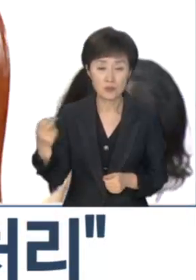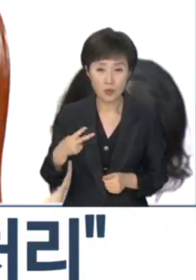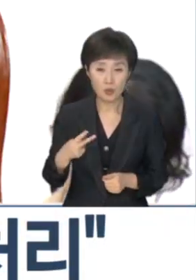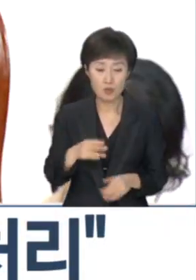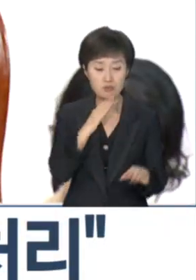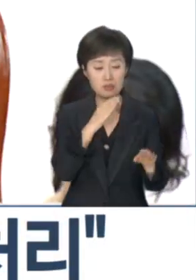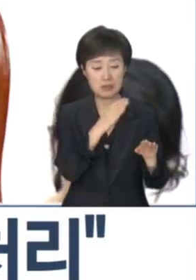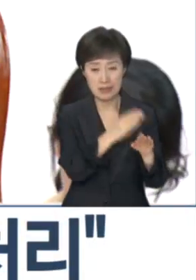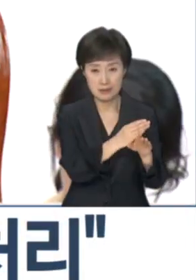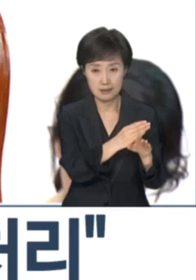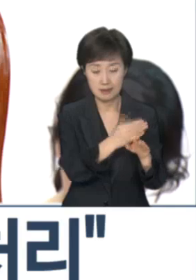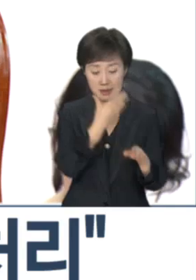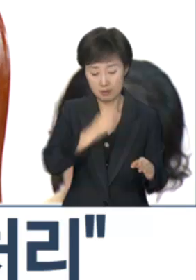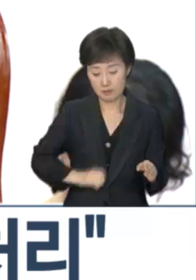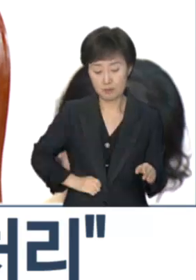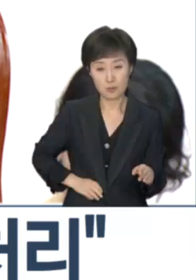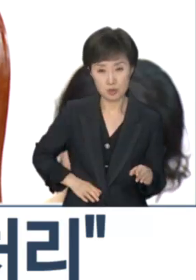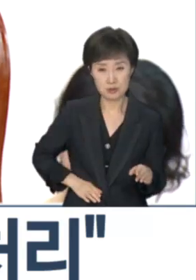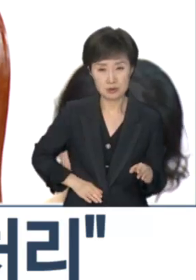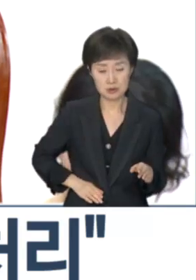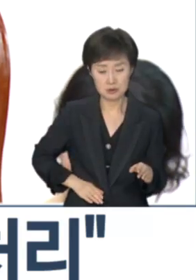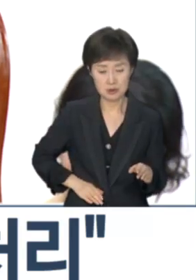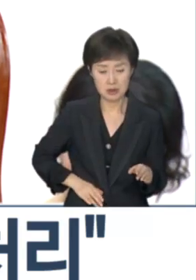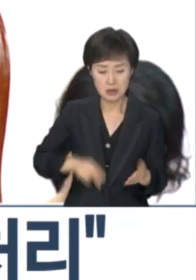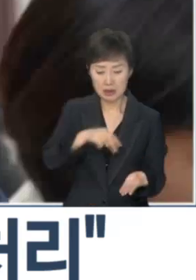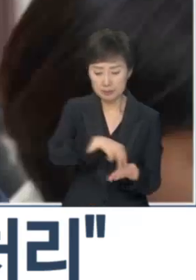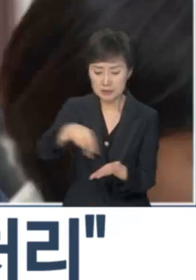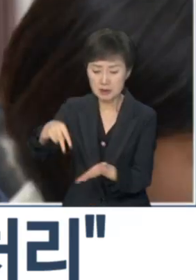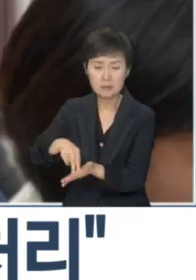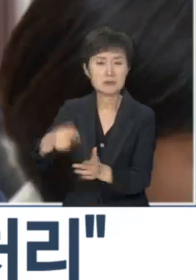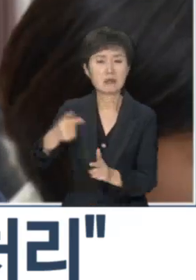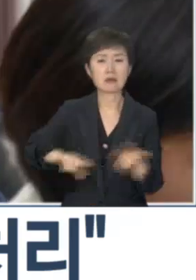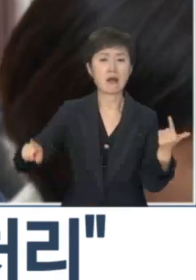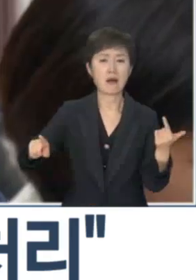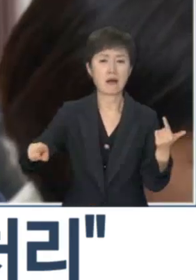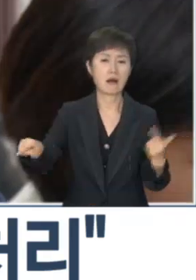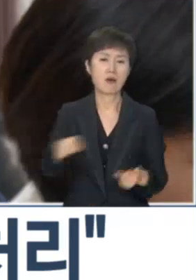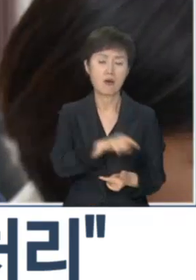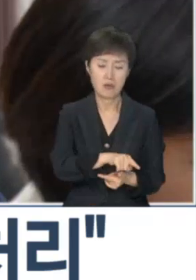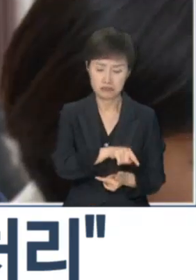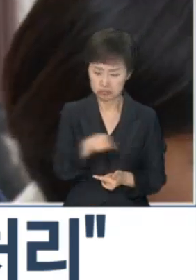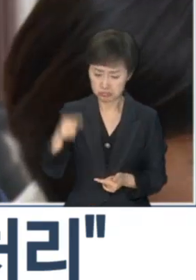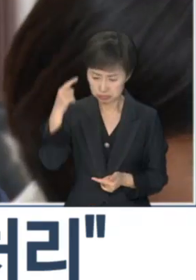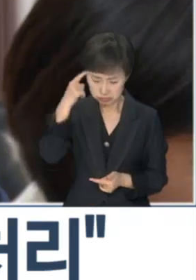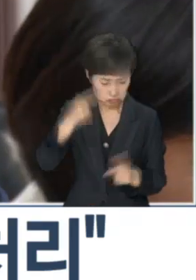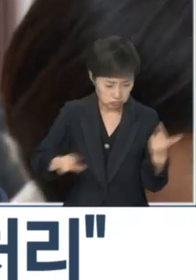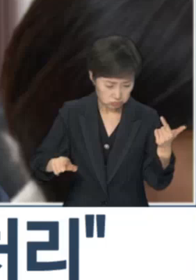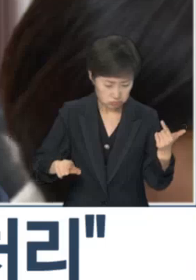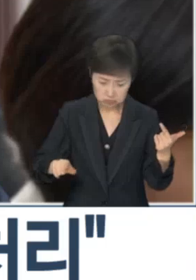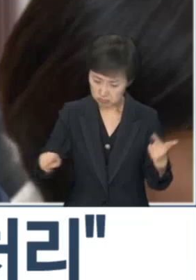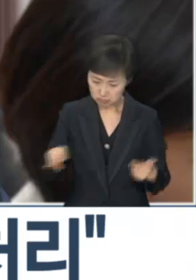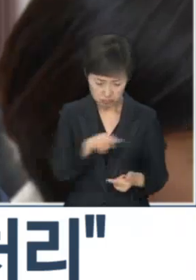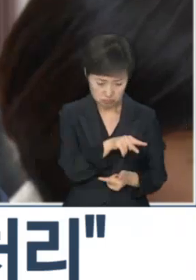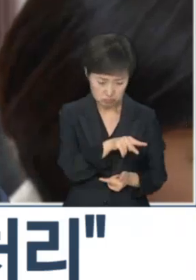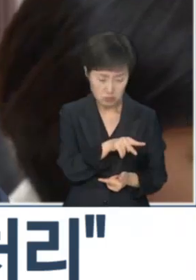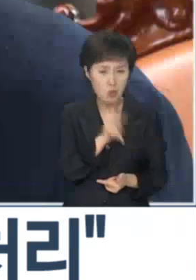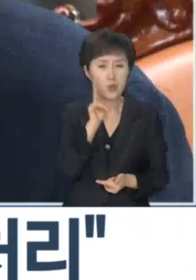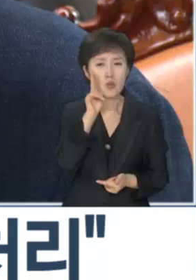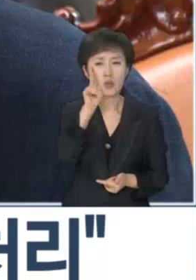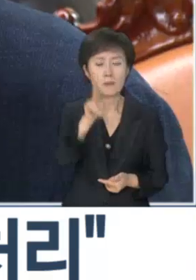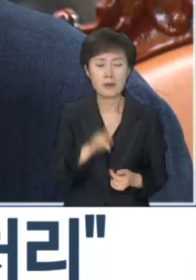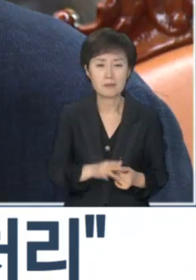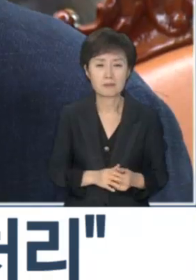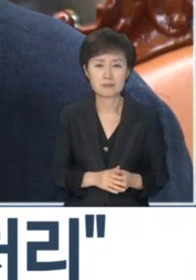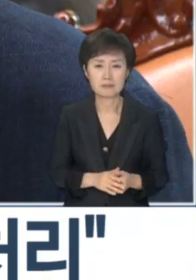문제, 또 복지 문제 이런 것들에 대한 시각도 지금 국민의힘과 민주당이 더불어민주당이 지금